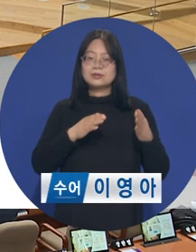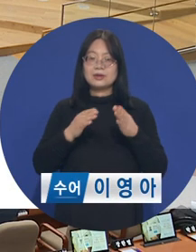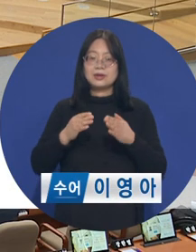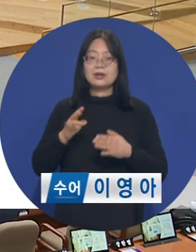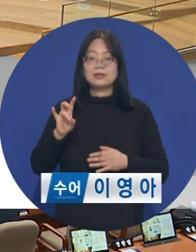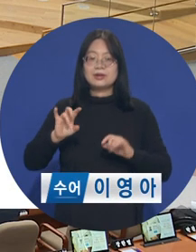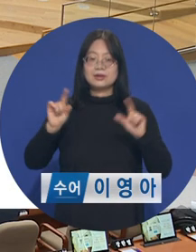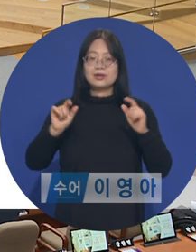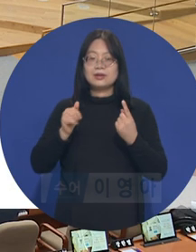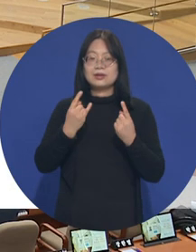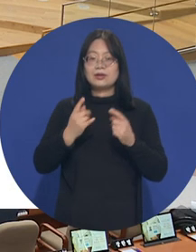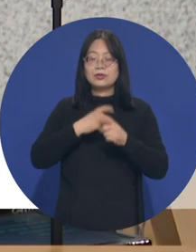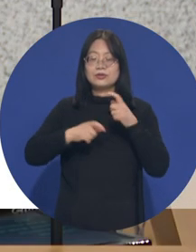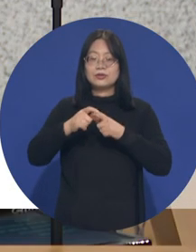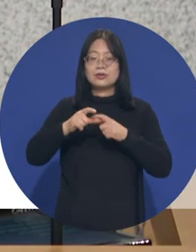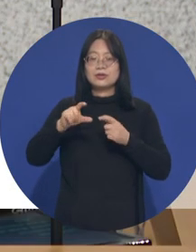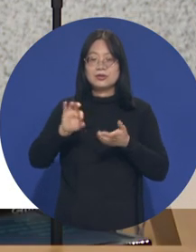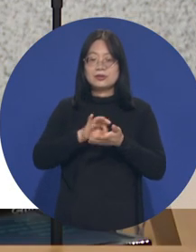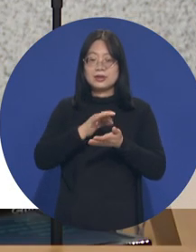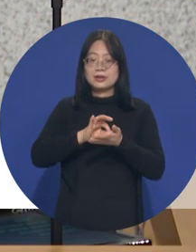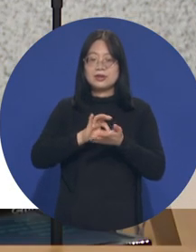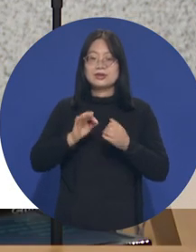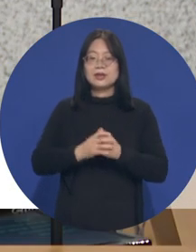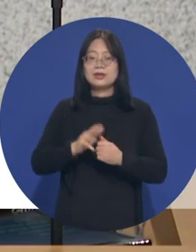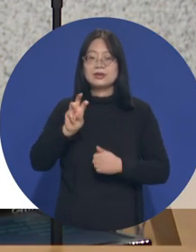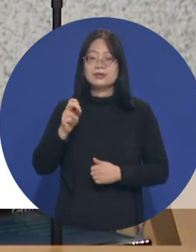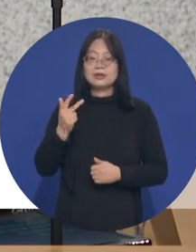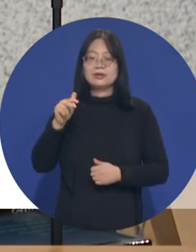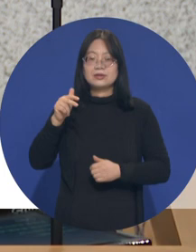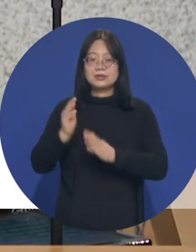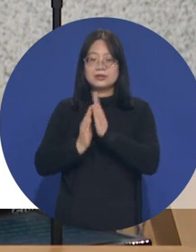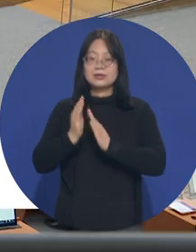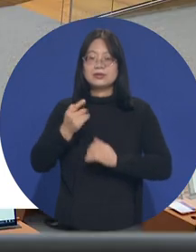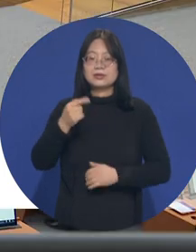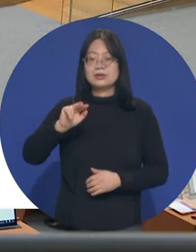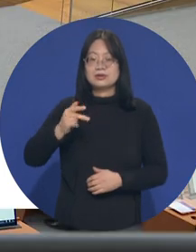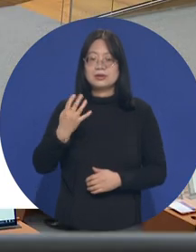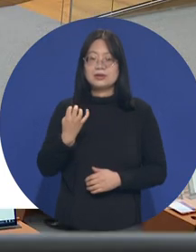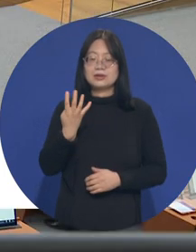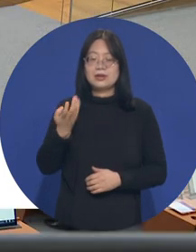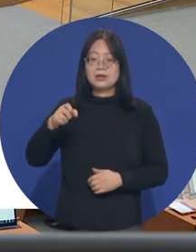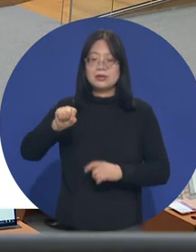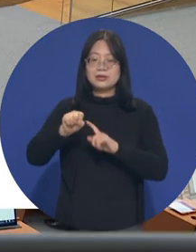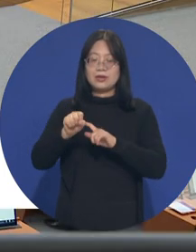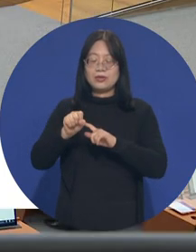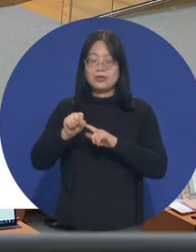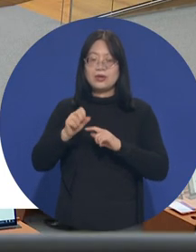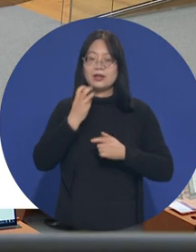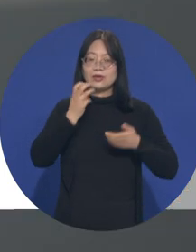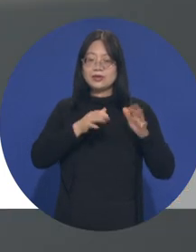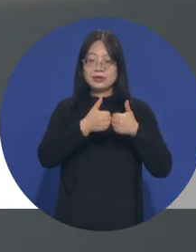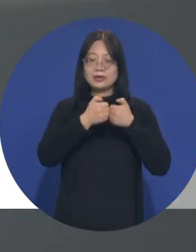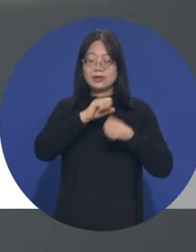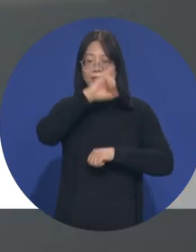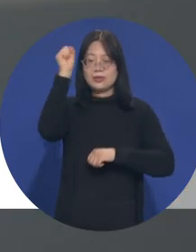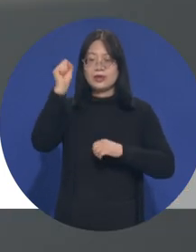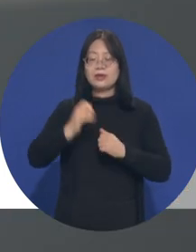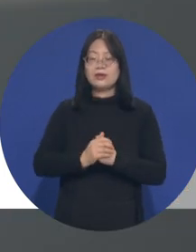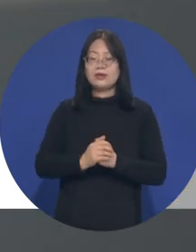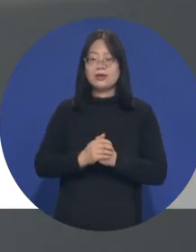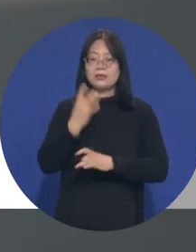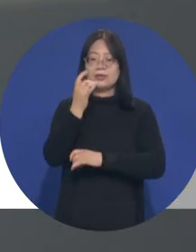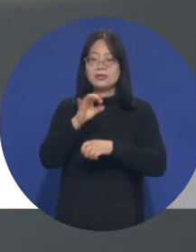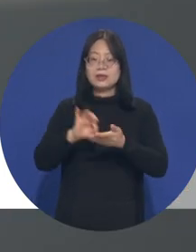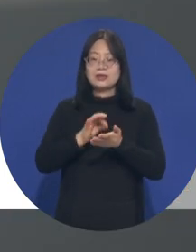경기도 2024년 제일회 추가 경정 예산이 총 37조 1744억원 규모로 경기도 회를 통과했습니다